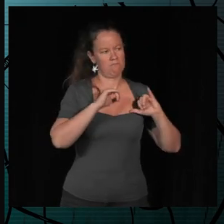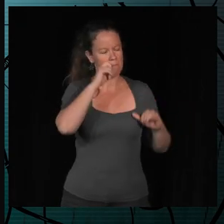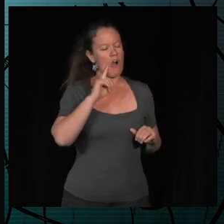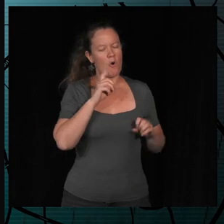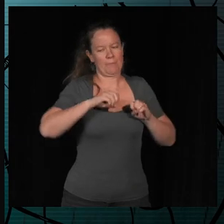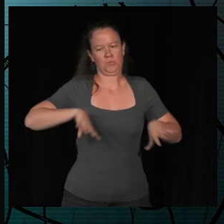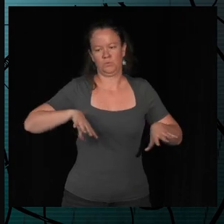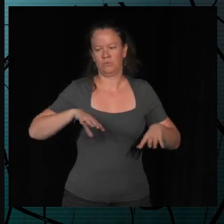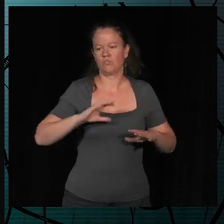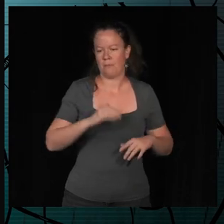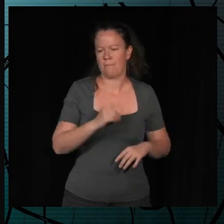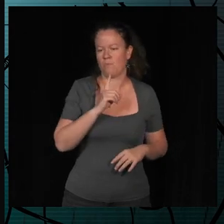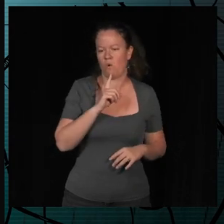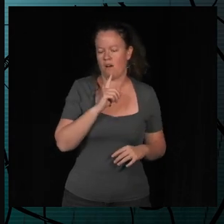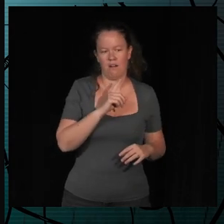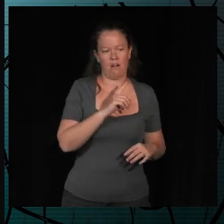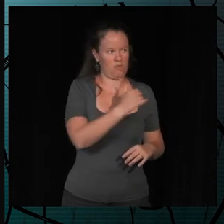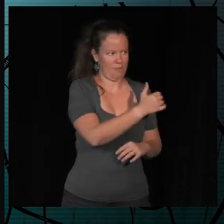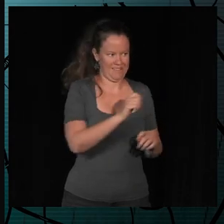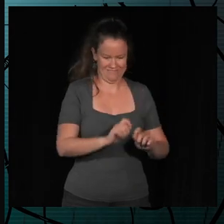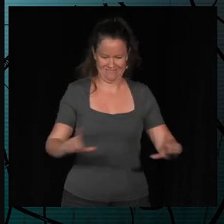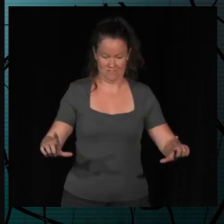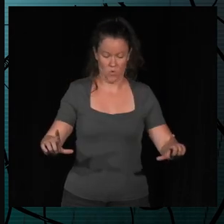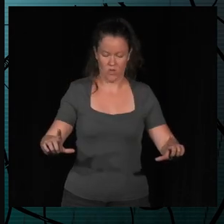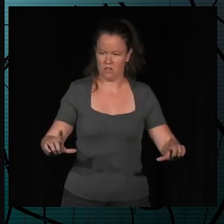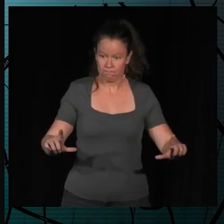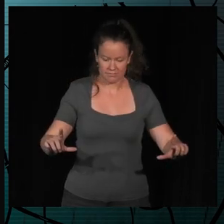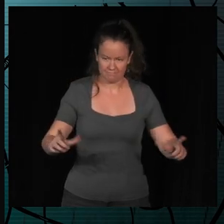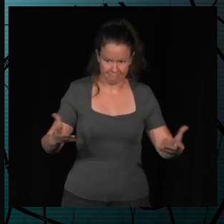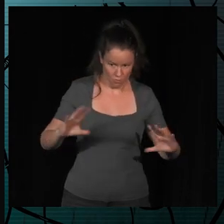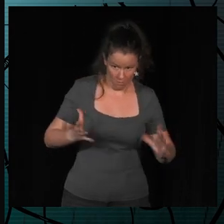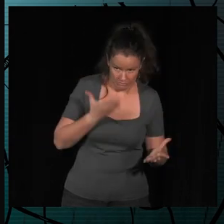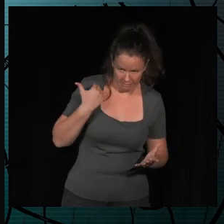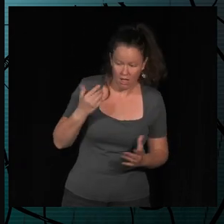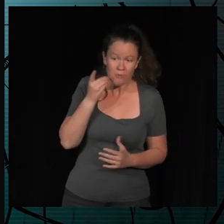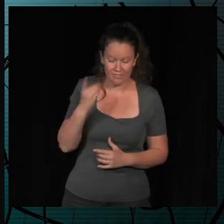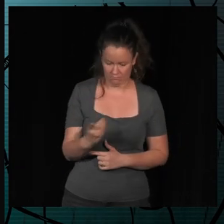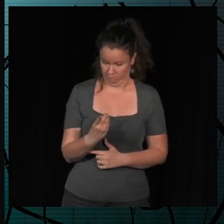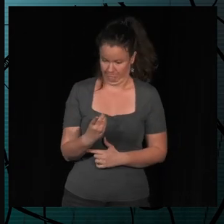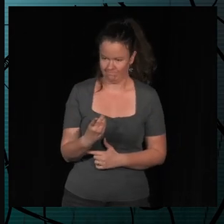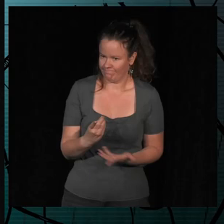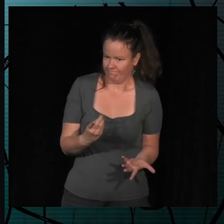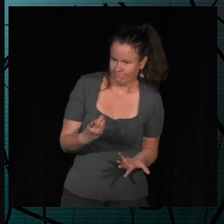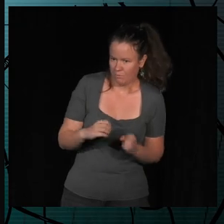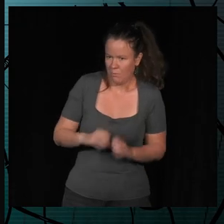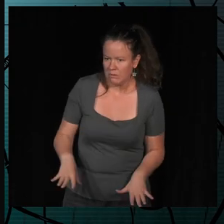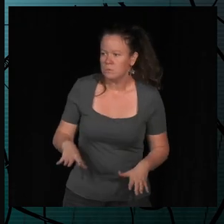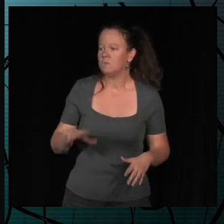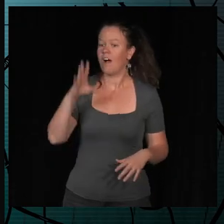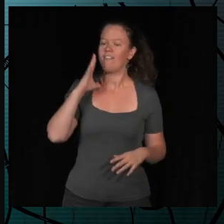les parents savent pas forcément toujours jouer à certains jeux qui sont mobiles les jeux avant étaient payants et puis ils étaient